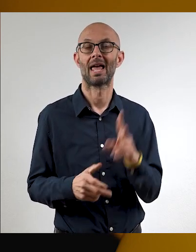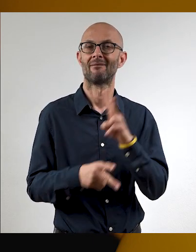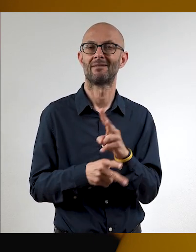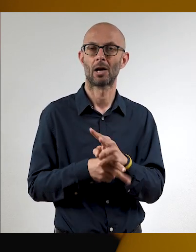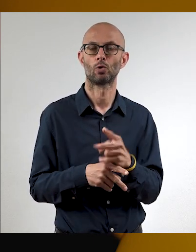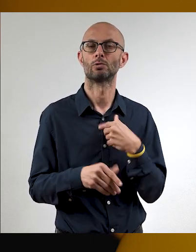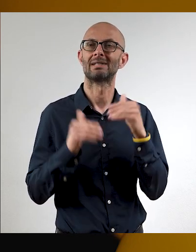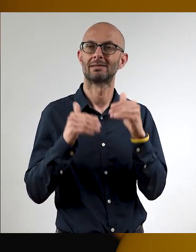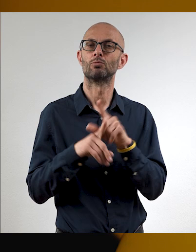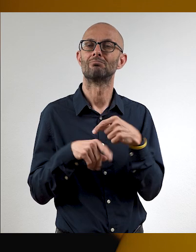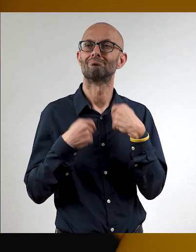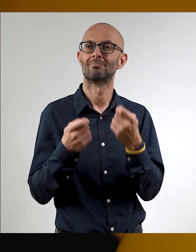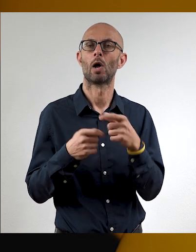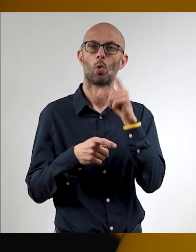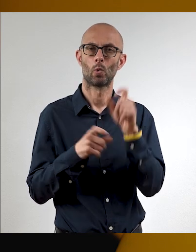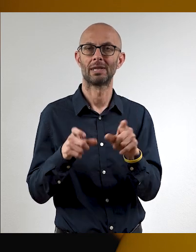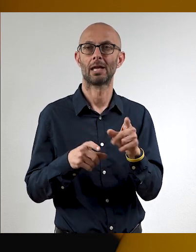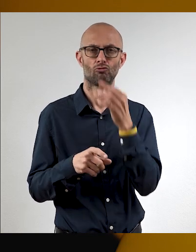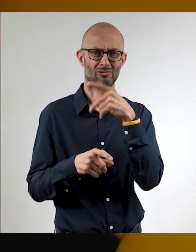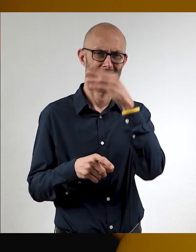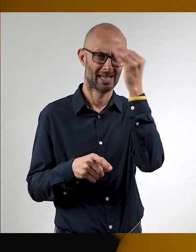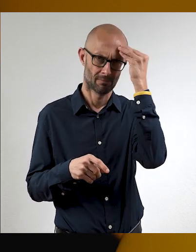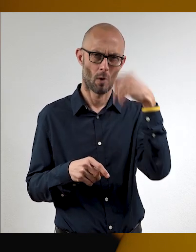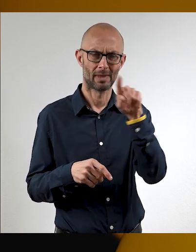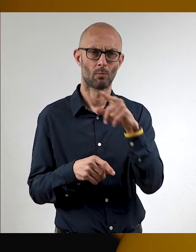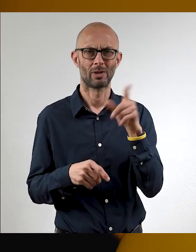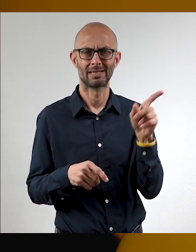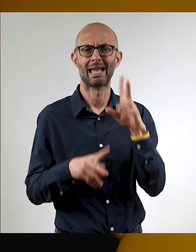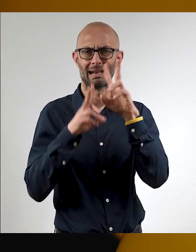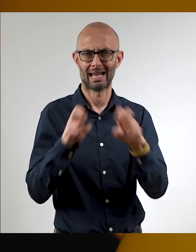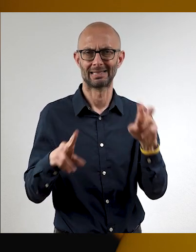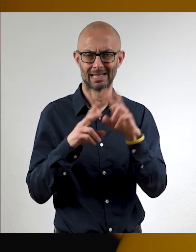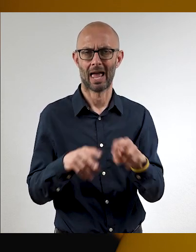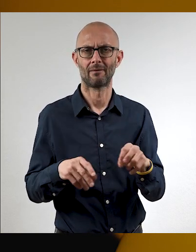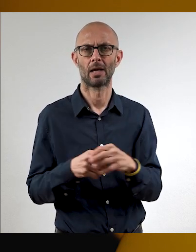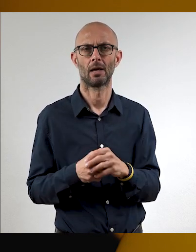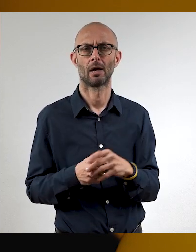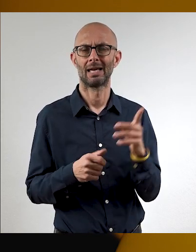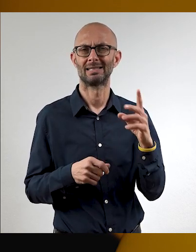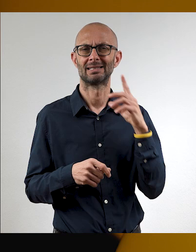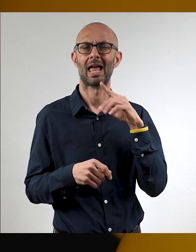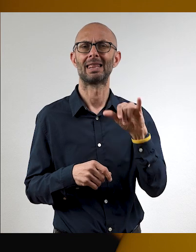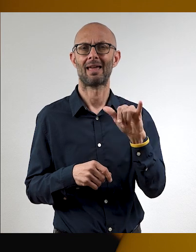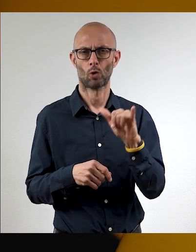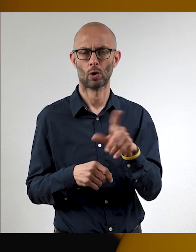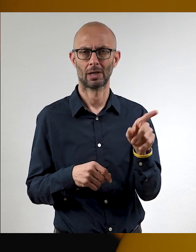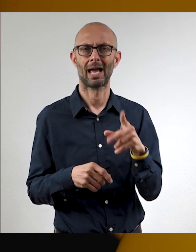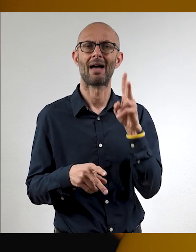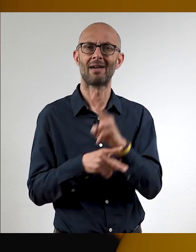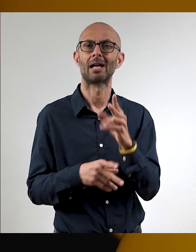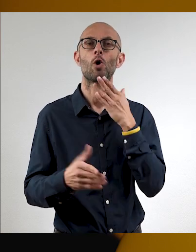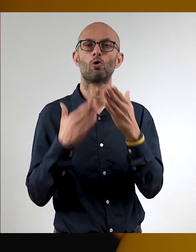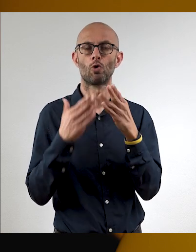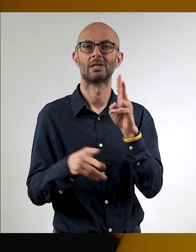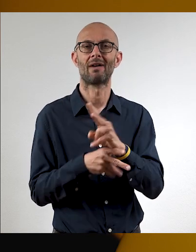Varnost zagotavljamo tudi s tem, da ljudi, če se spomnimo na te raziskave študij z New Yorka, ne, varen